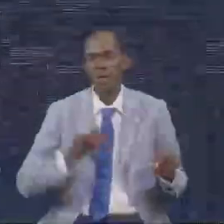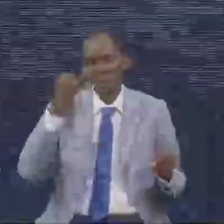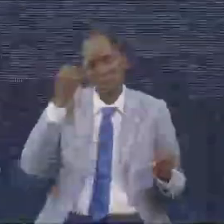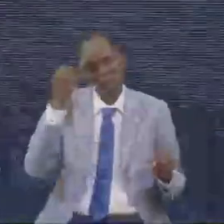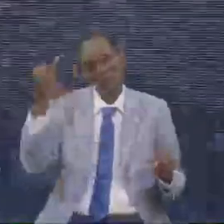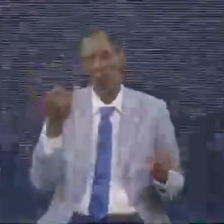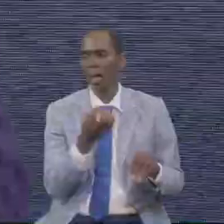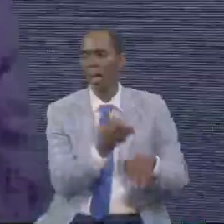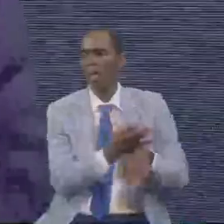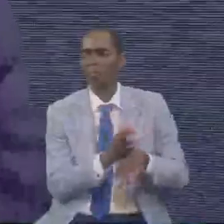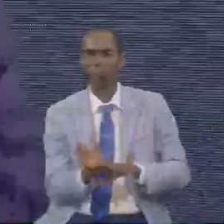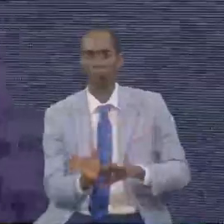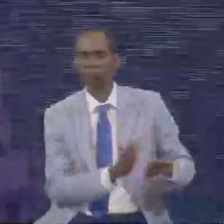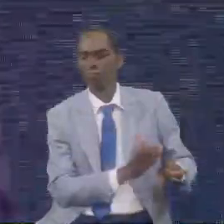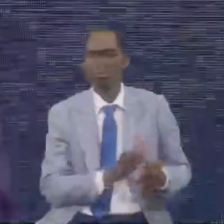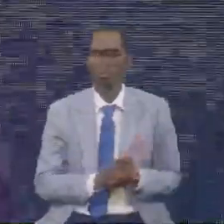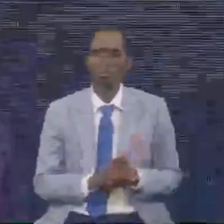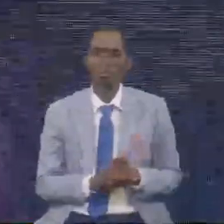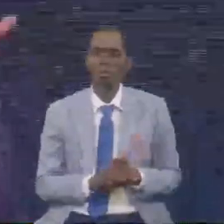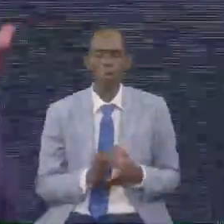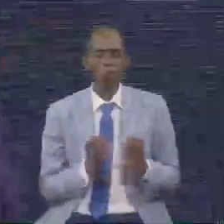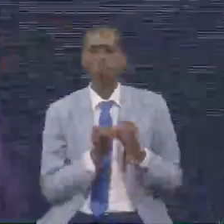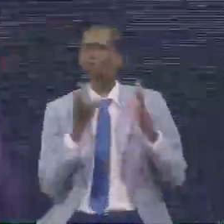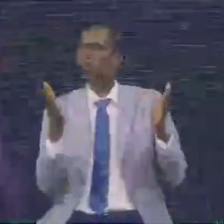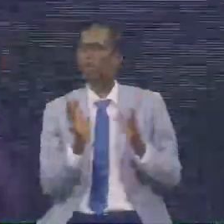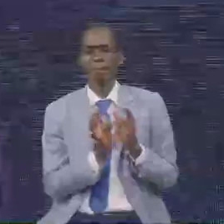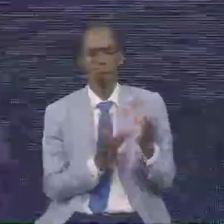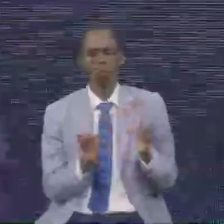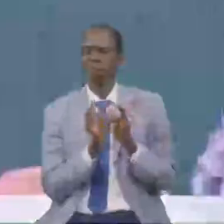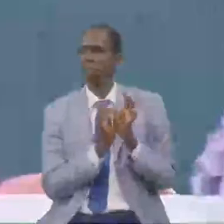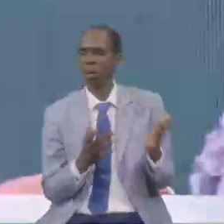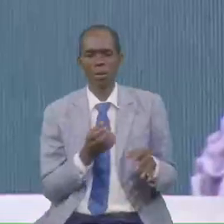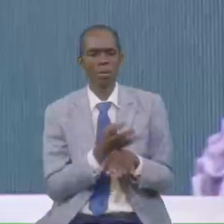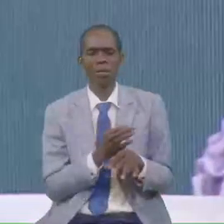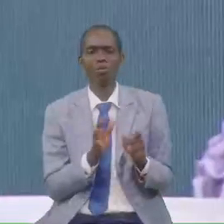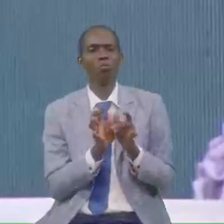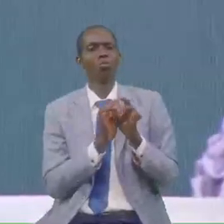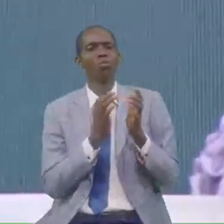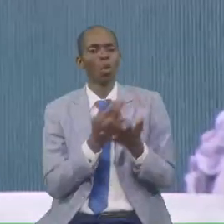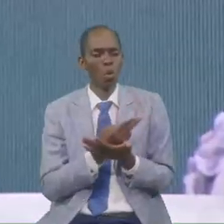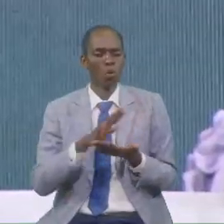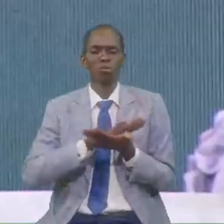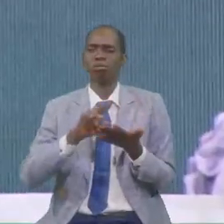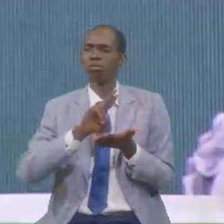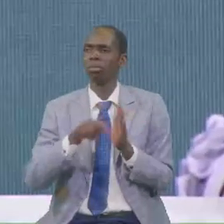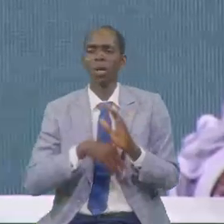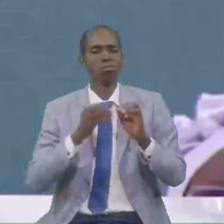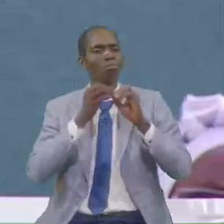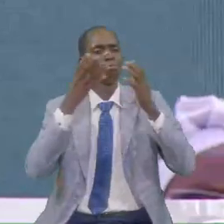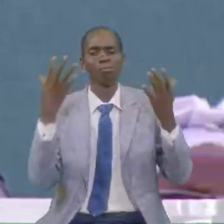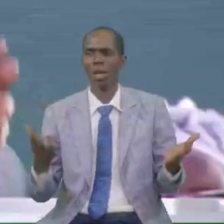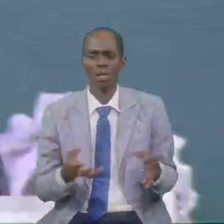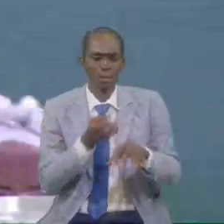idée d'ancienne école. Il y a trop de Bible dedans, trop de piété et trop